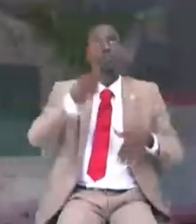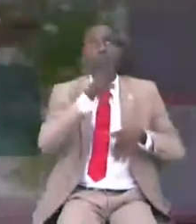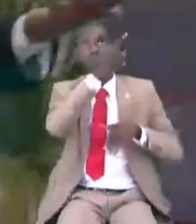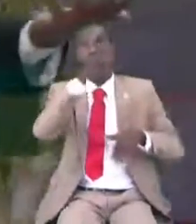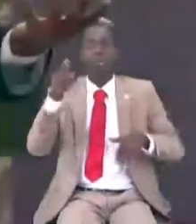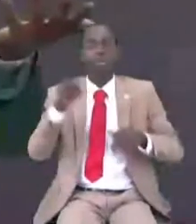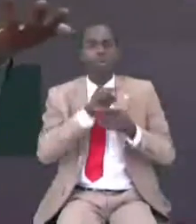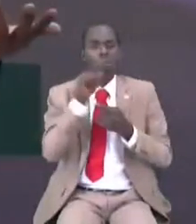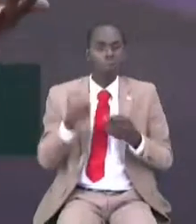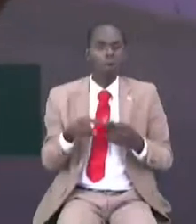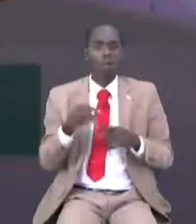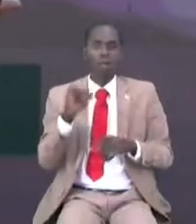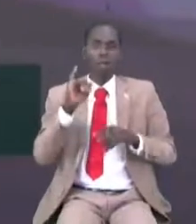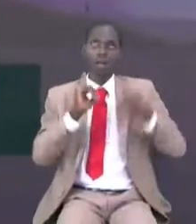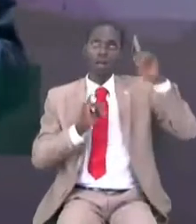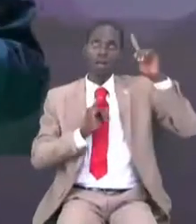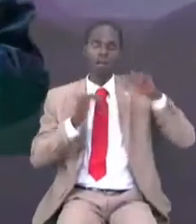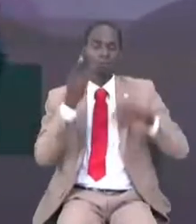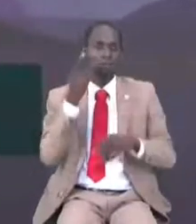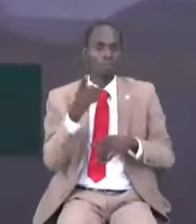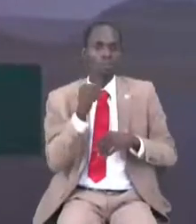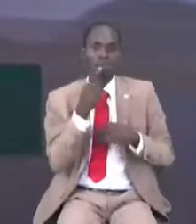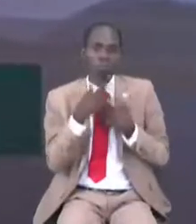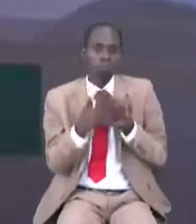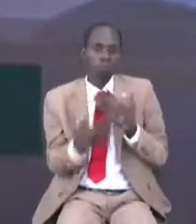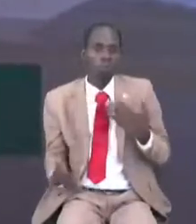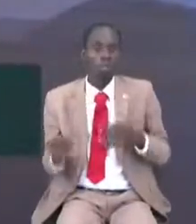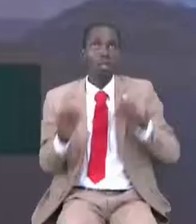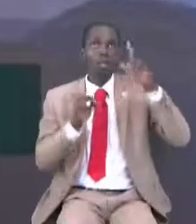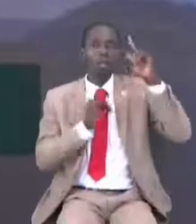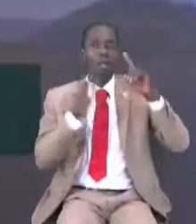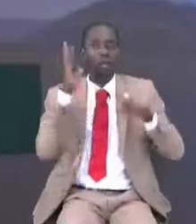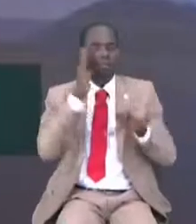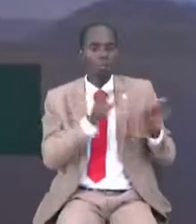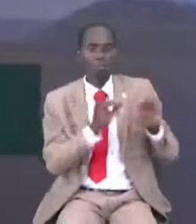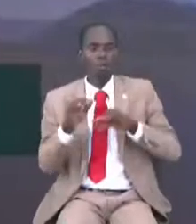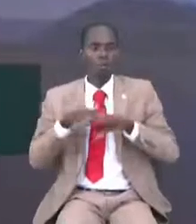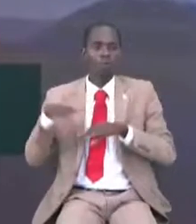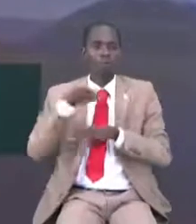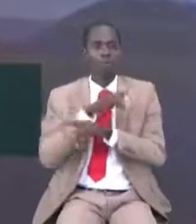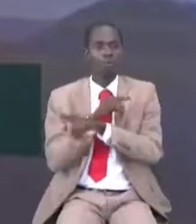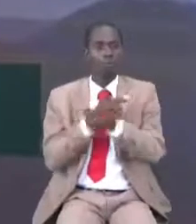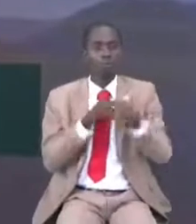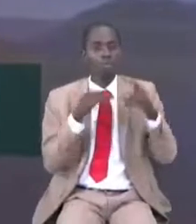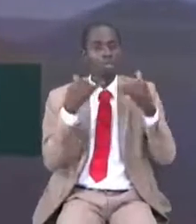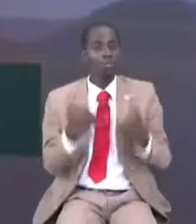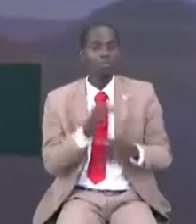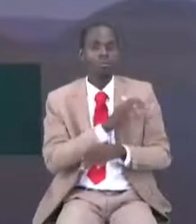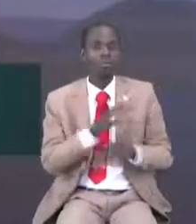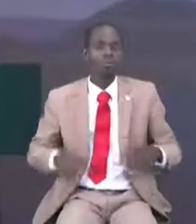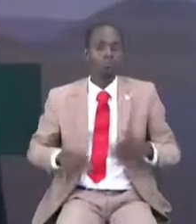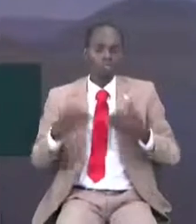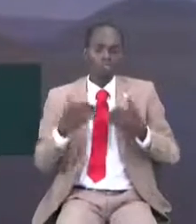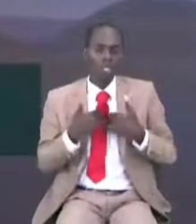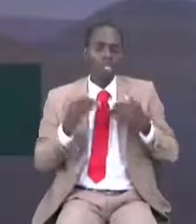vous. Maintenant, Christ a versé son sang pour nous et je verrai son sang et